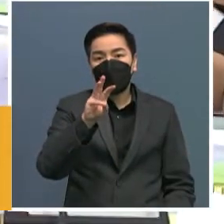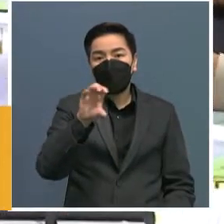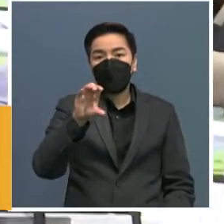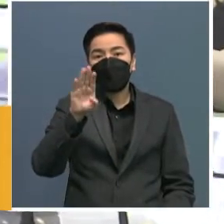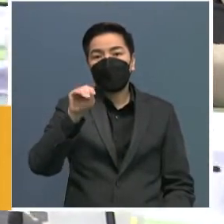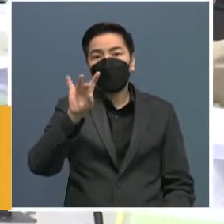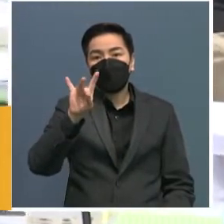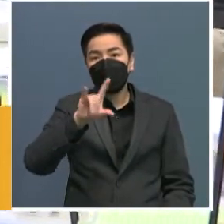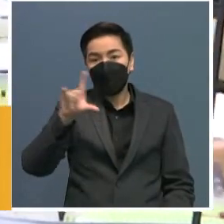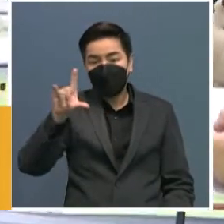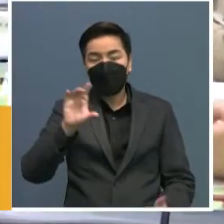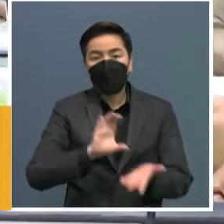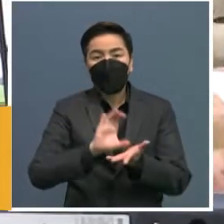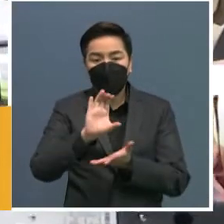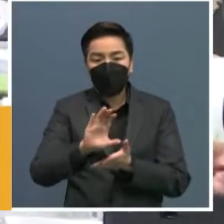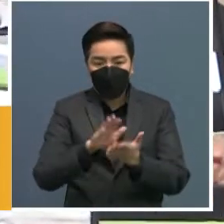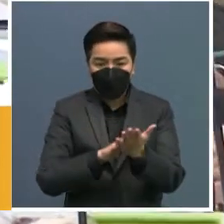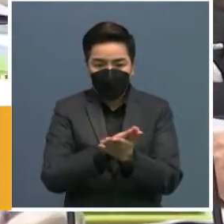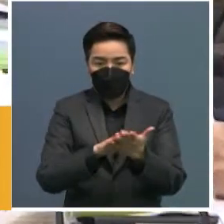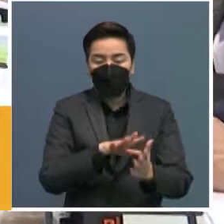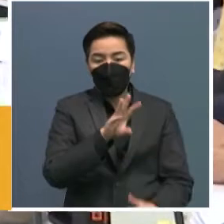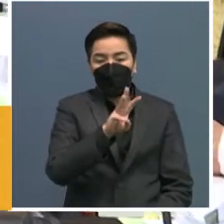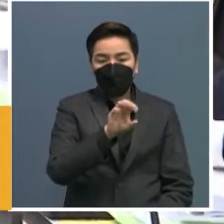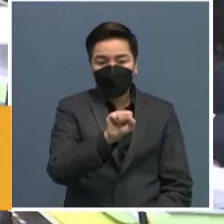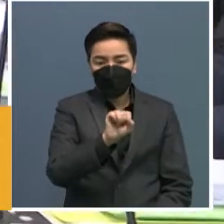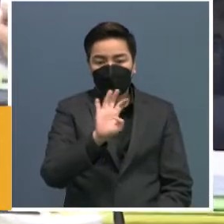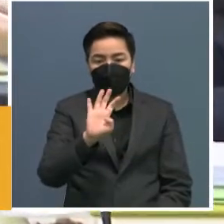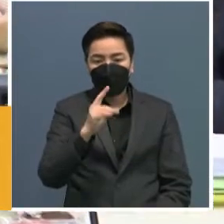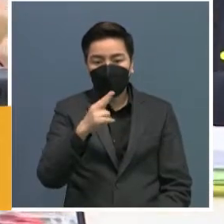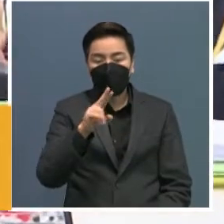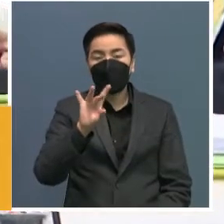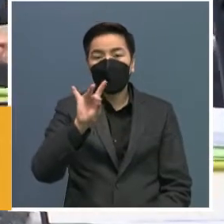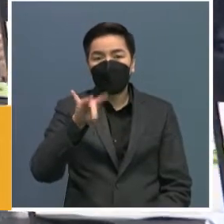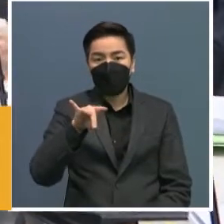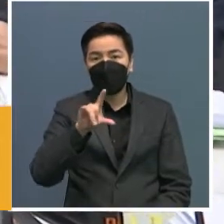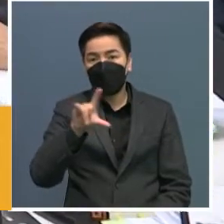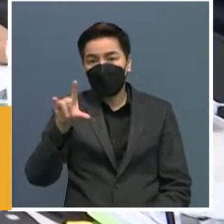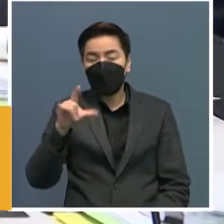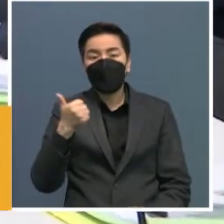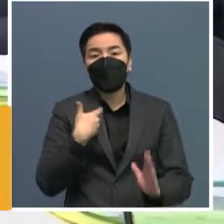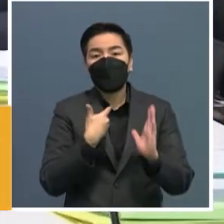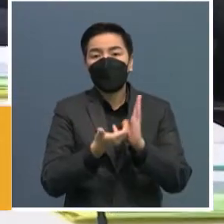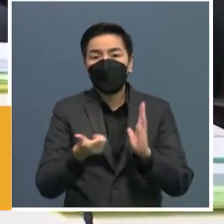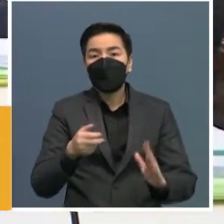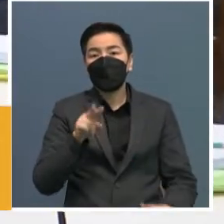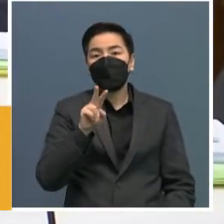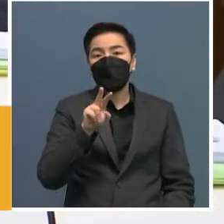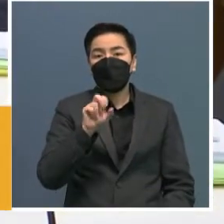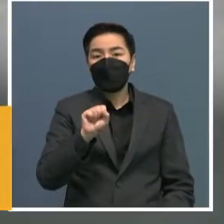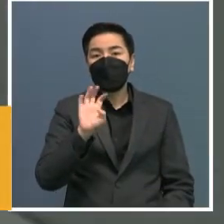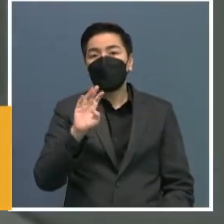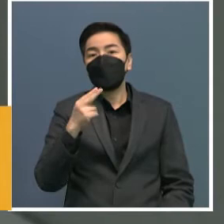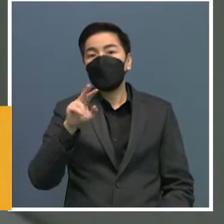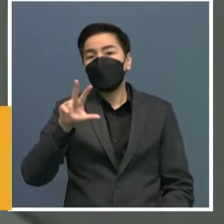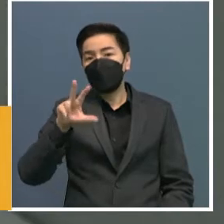648ล้านบาทอ่าขออภัยนะคะเป็นหกแสนสี่หมื่นแปดพันล้านบาทเบิกจ่ายไปแล้วสองแสนสามหมื่นหนึ่งพันล้านบาท